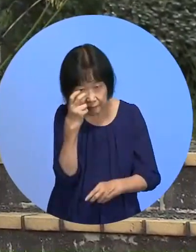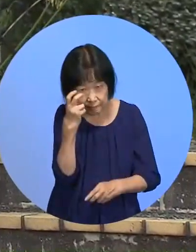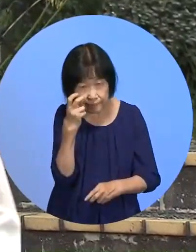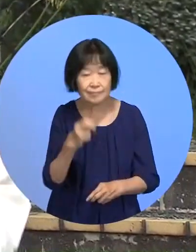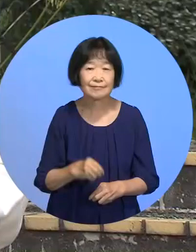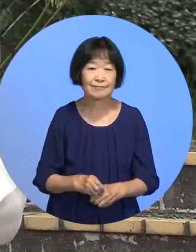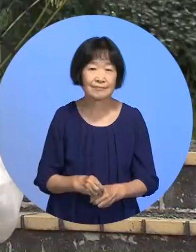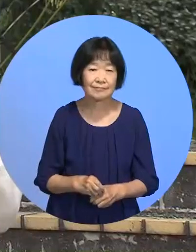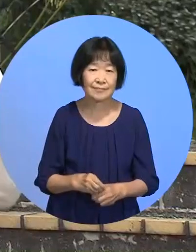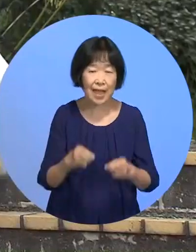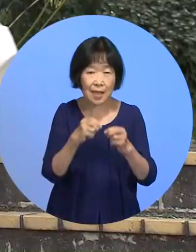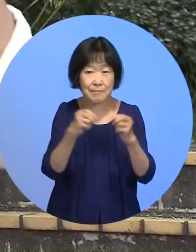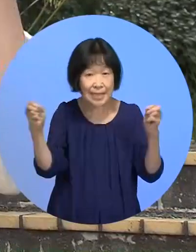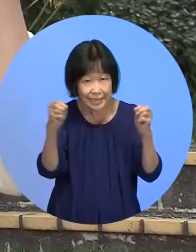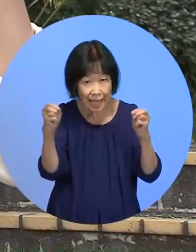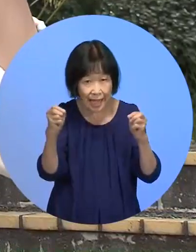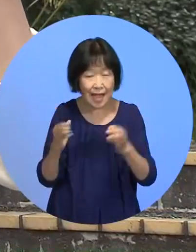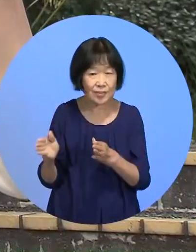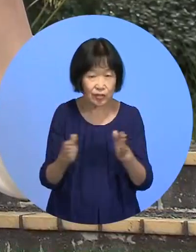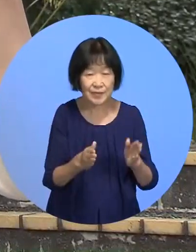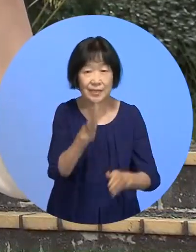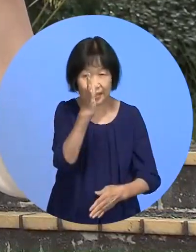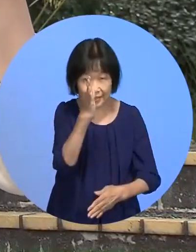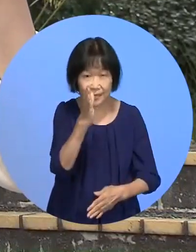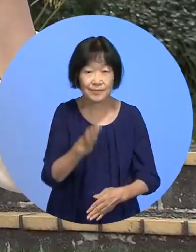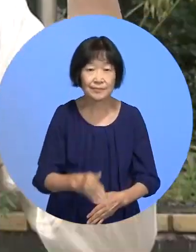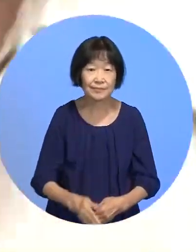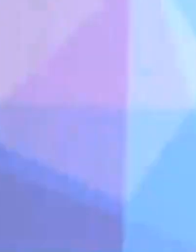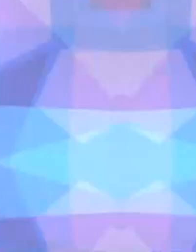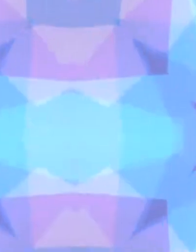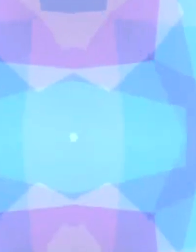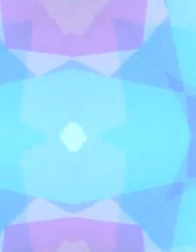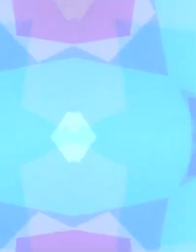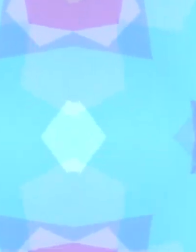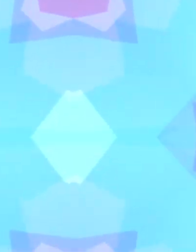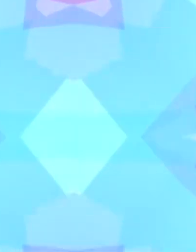。まずはメジャーを用意してください。